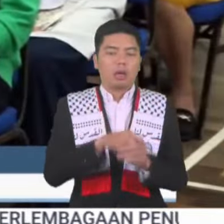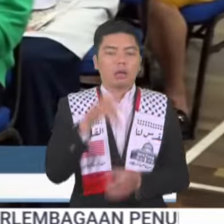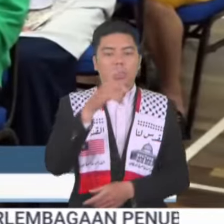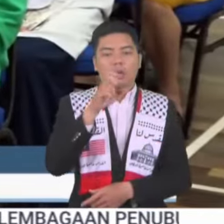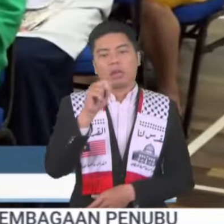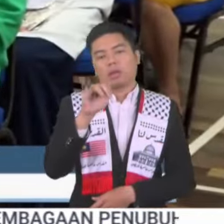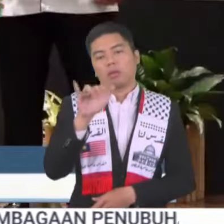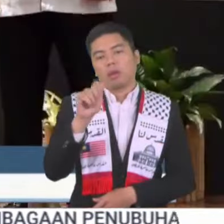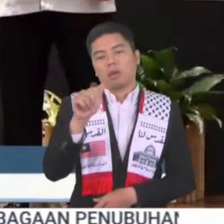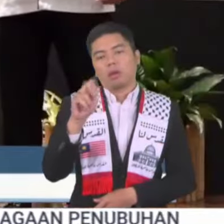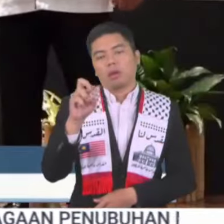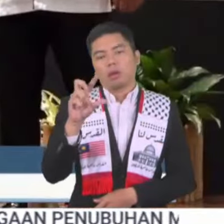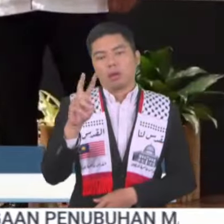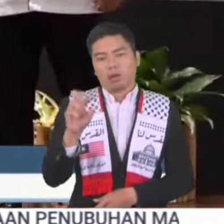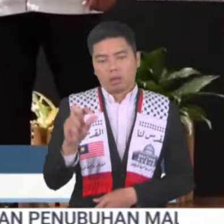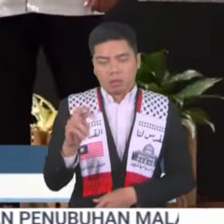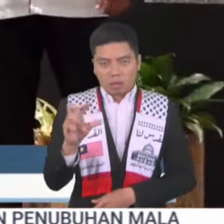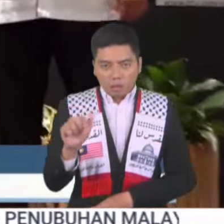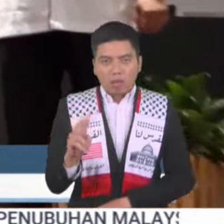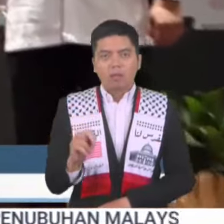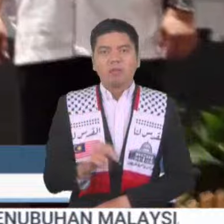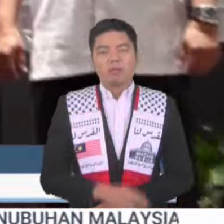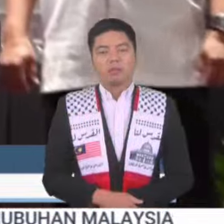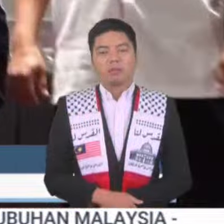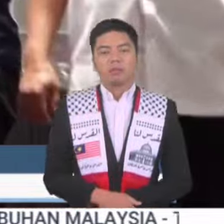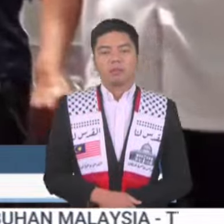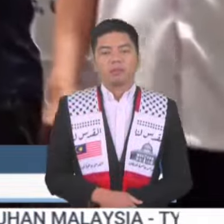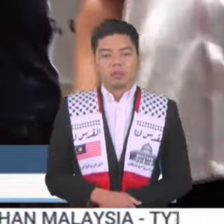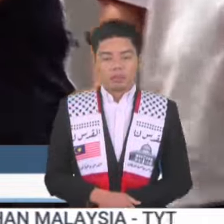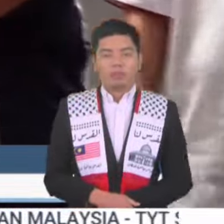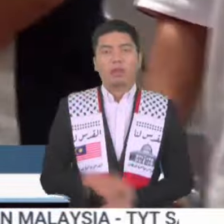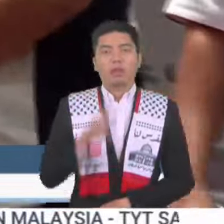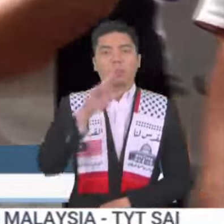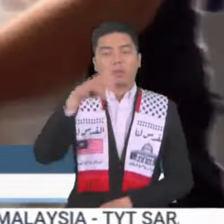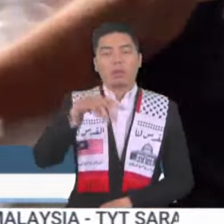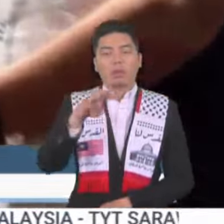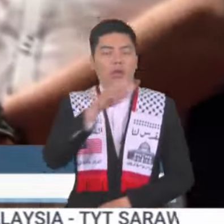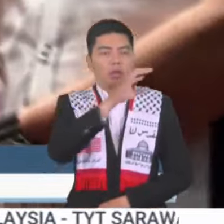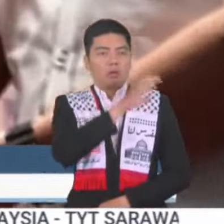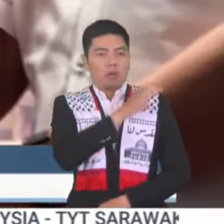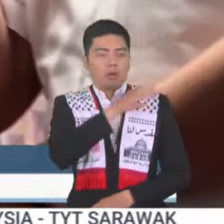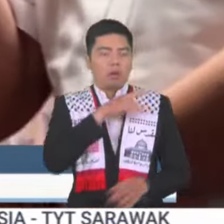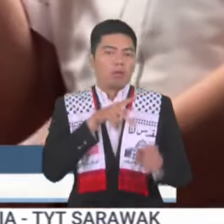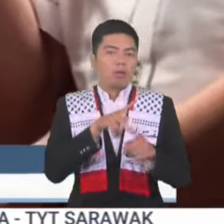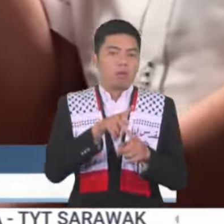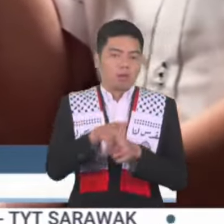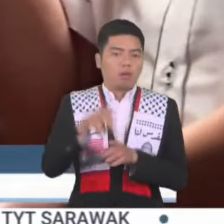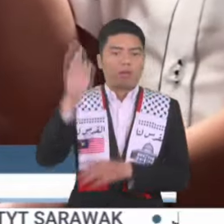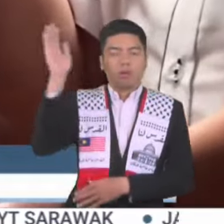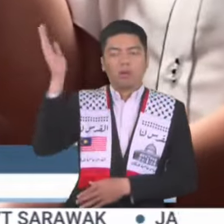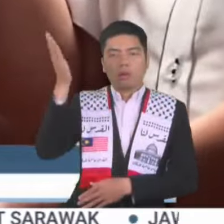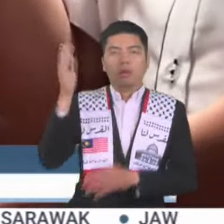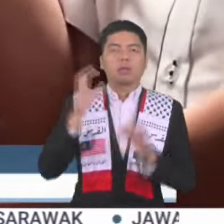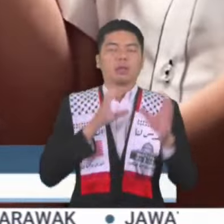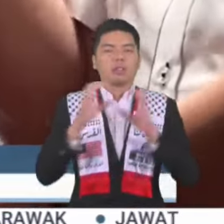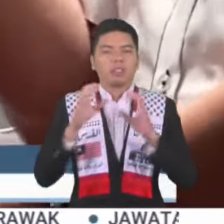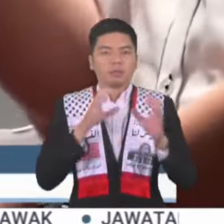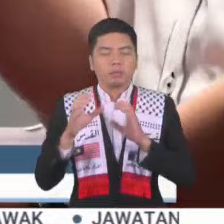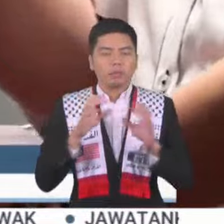Kenyalang UPM Kampus Bintulu. Sementara itu, Naib Chancellor UPM Datuk Profesor Dr. Ahmad Farhan Sadullah